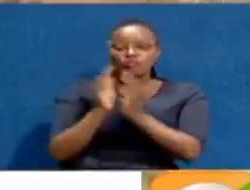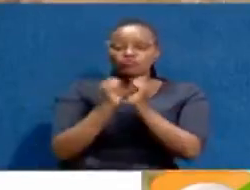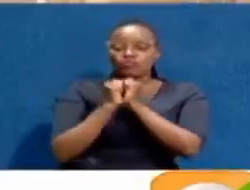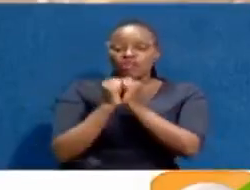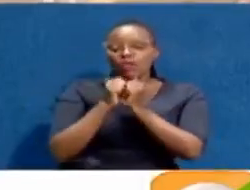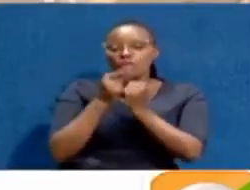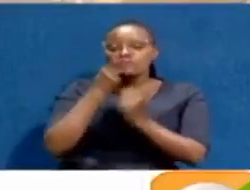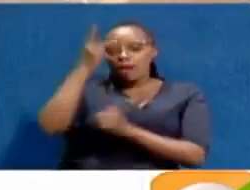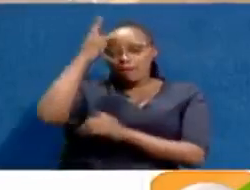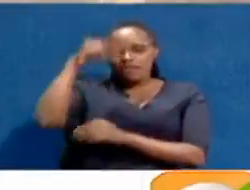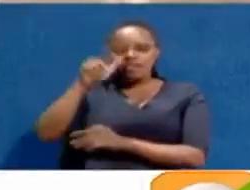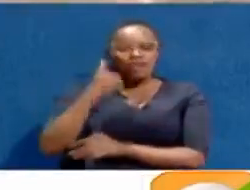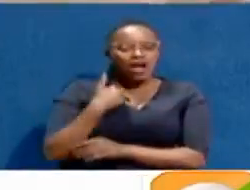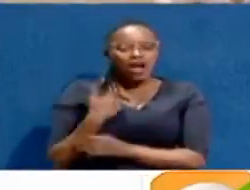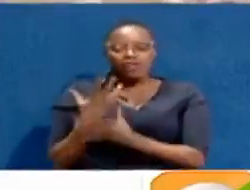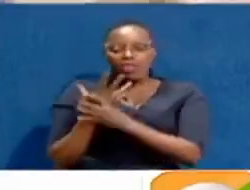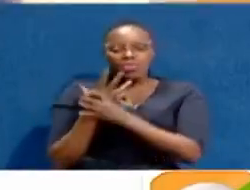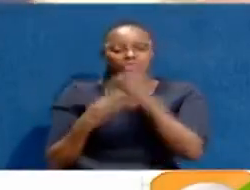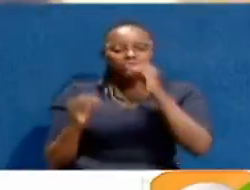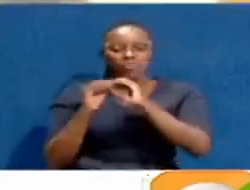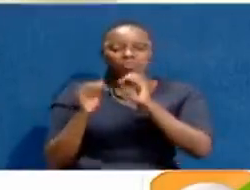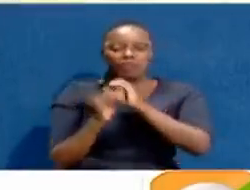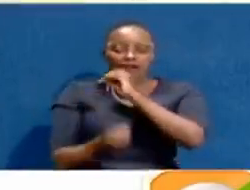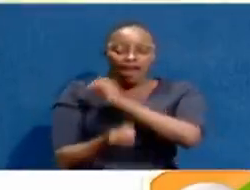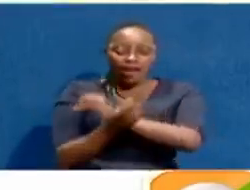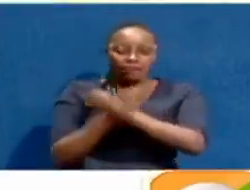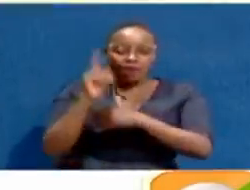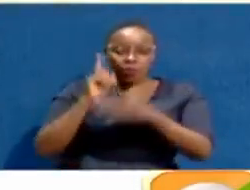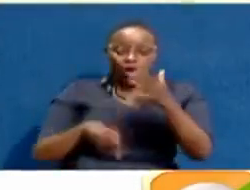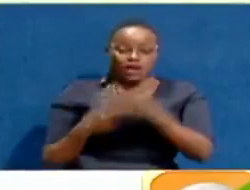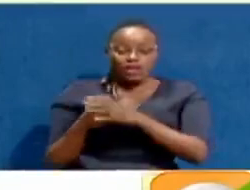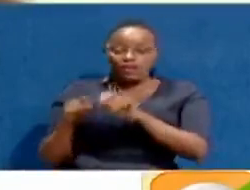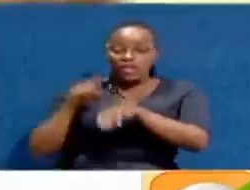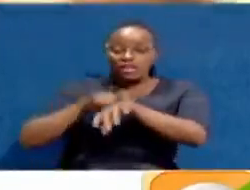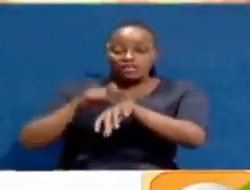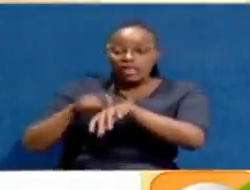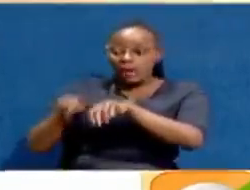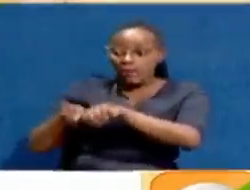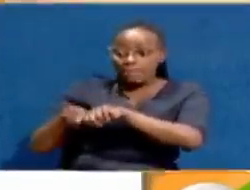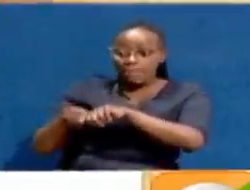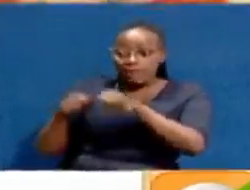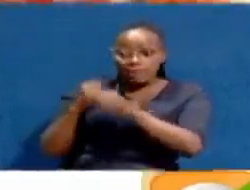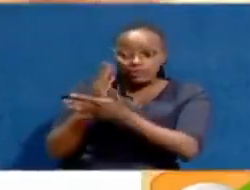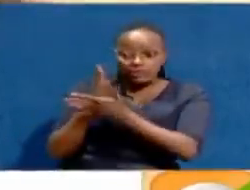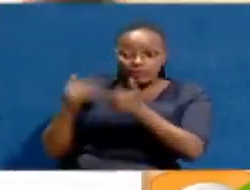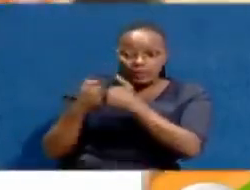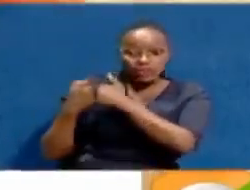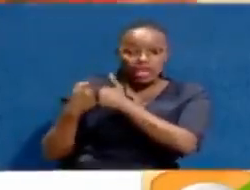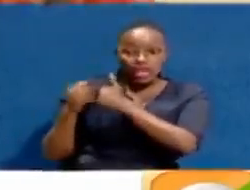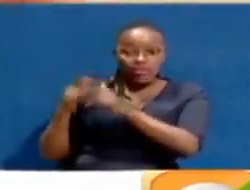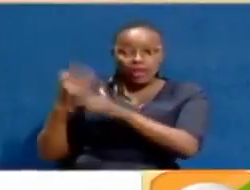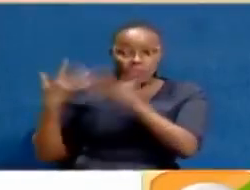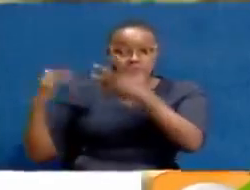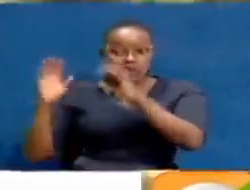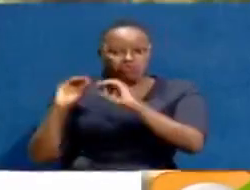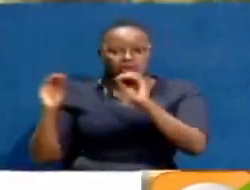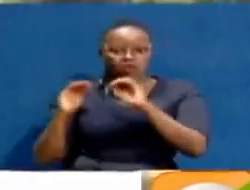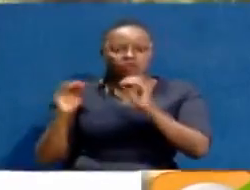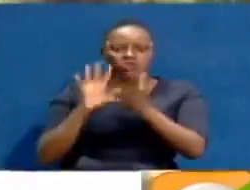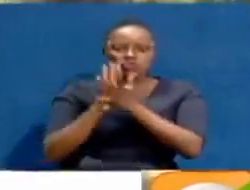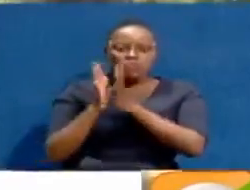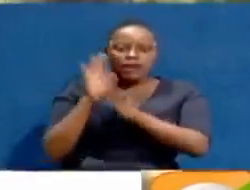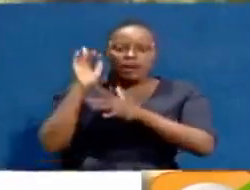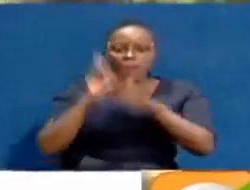wake hawajakata tamaa, huku wakikariri kuwa kuvunjika kwa mwiko sio mwisho wa kupika. Ndoto yake ikiwa ni kuwa mhasibu